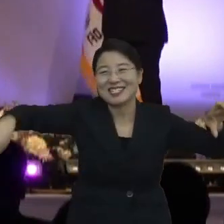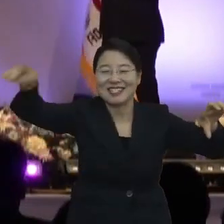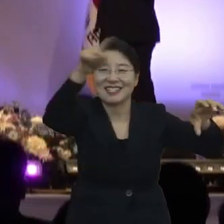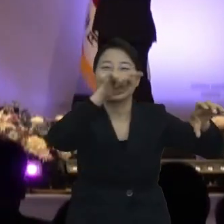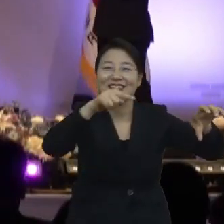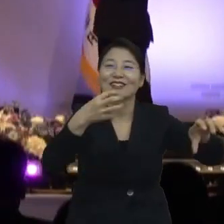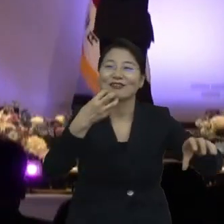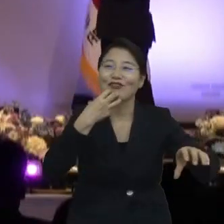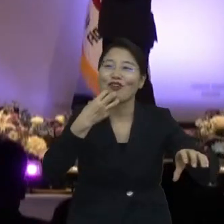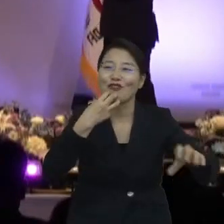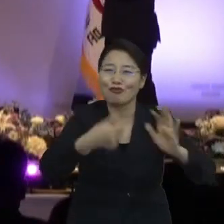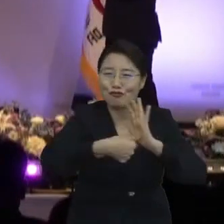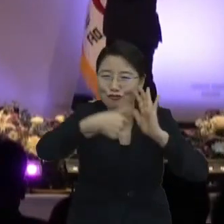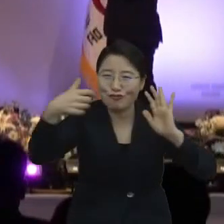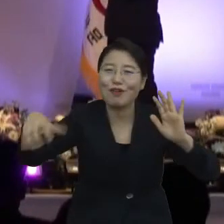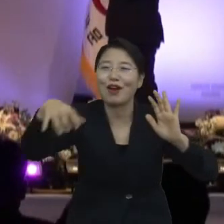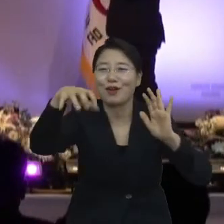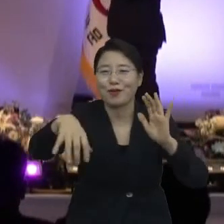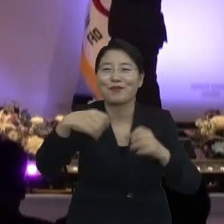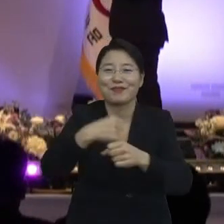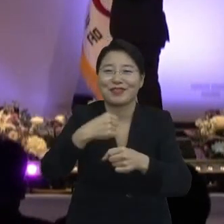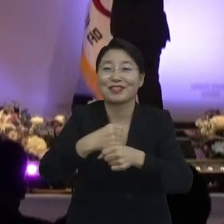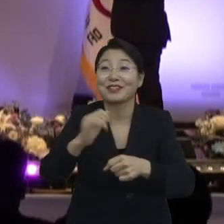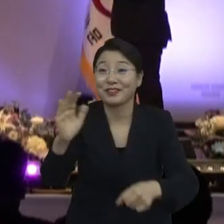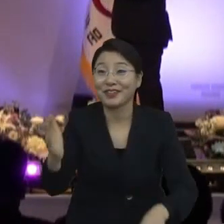멋진 건물이 하나, 건축물이 하나 생길 거고요.